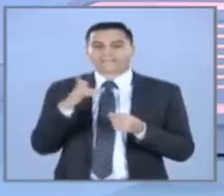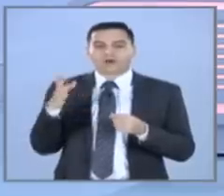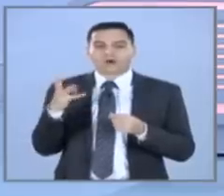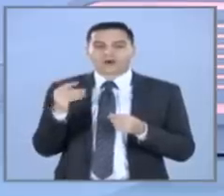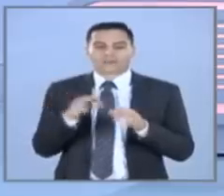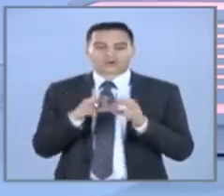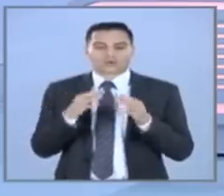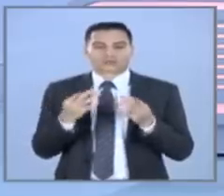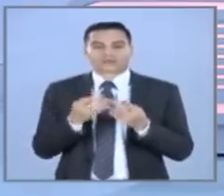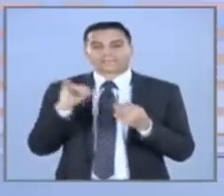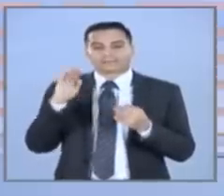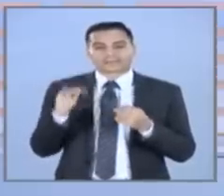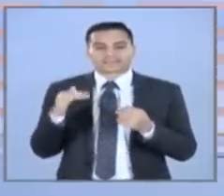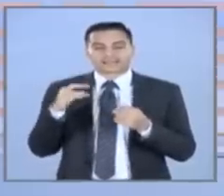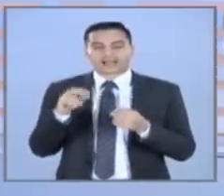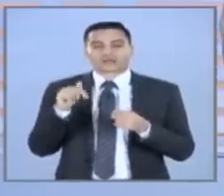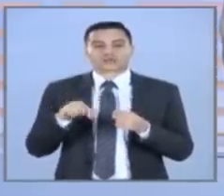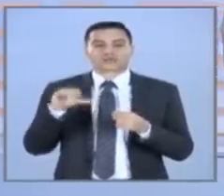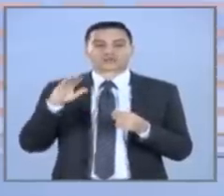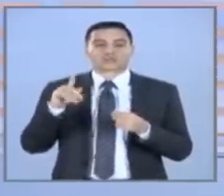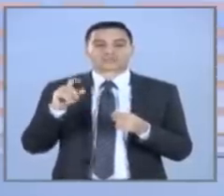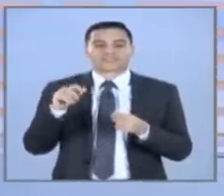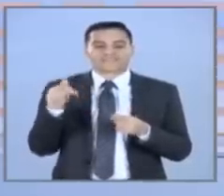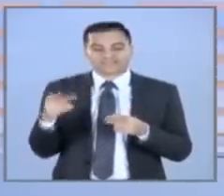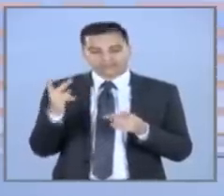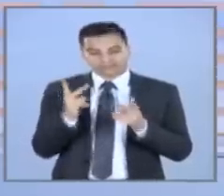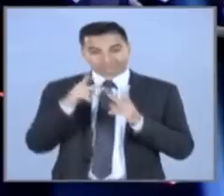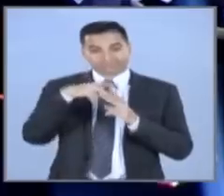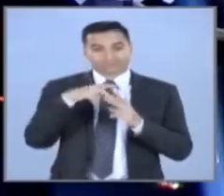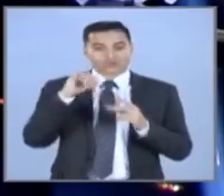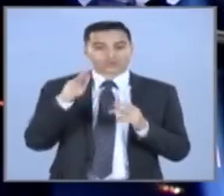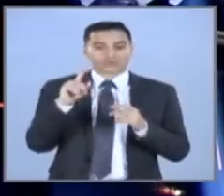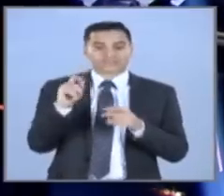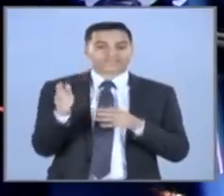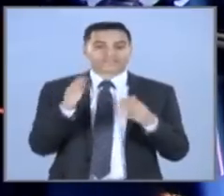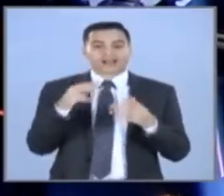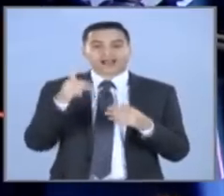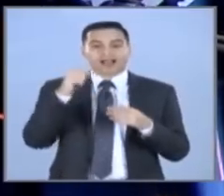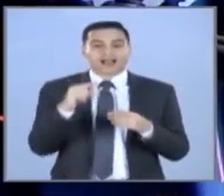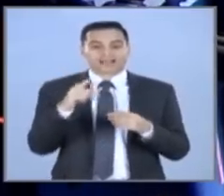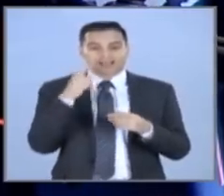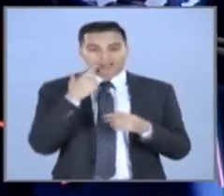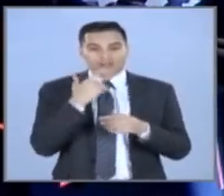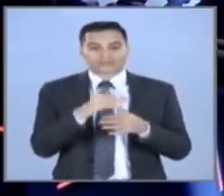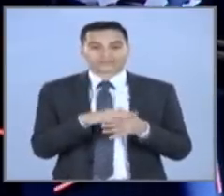140 عائلة مسيحة. يوسف، يوسف عادل، اتفضل يا يوسف. هنشوف يوسف